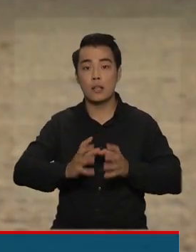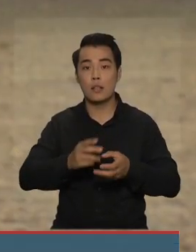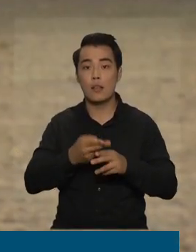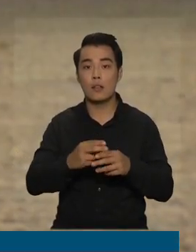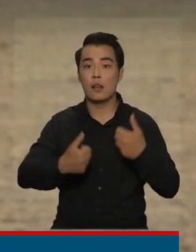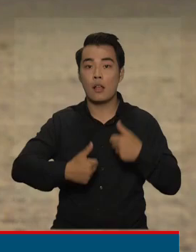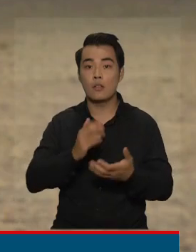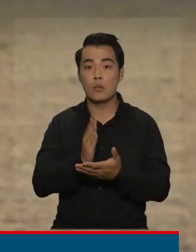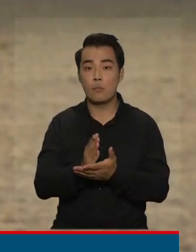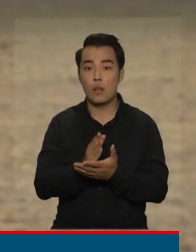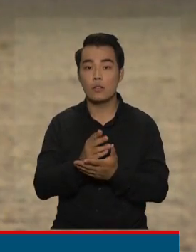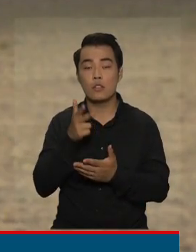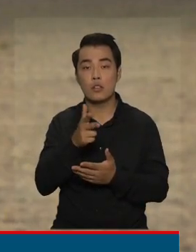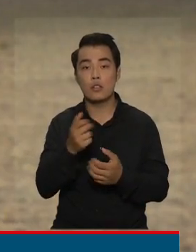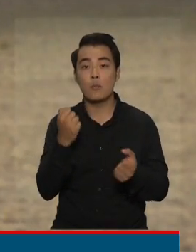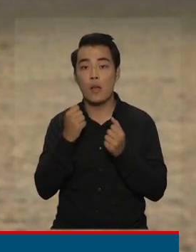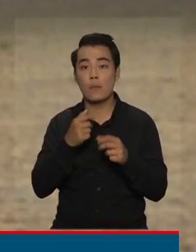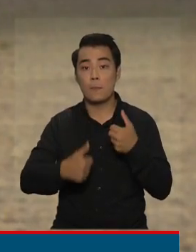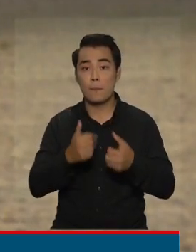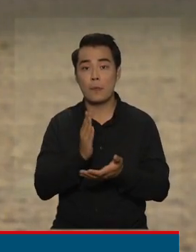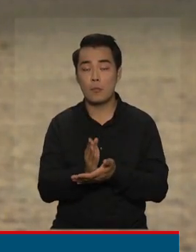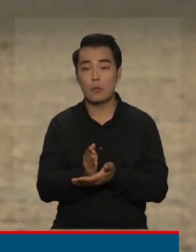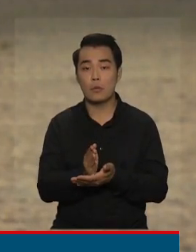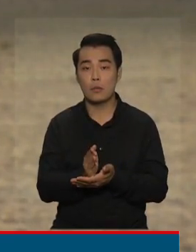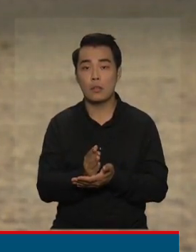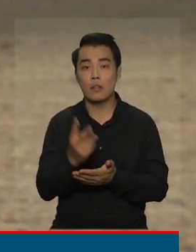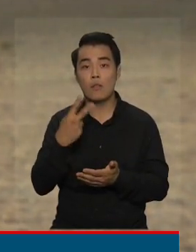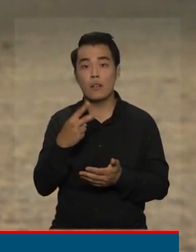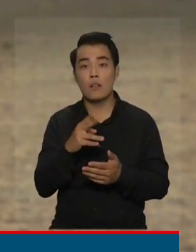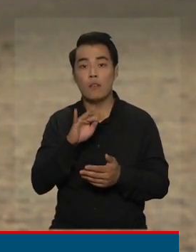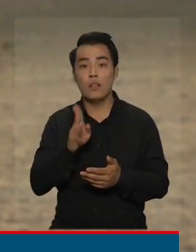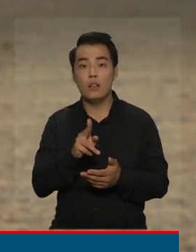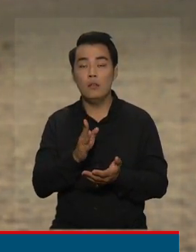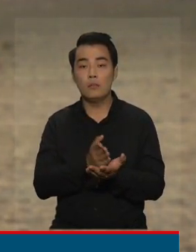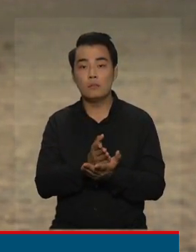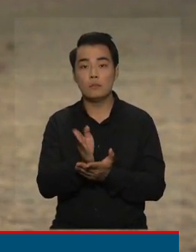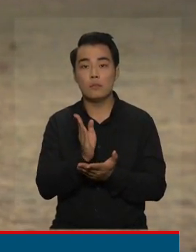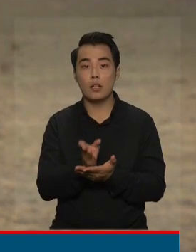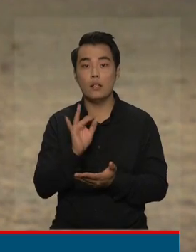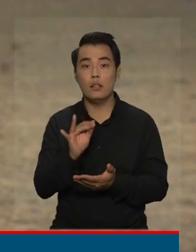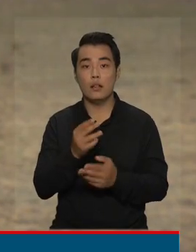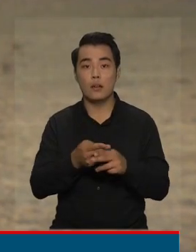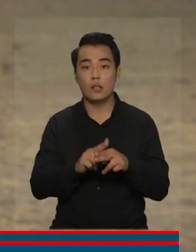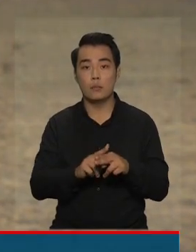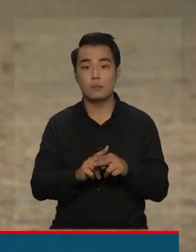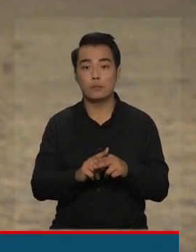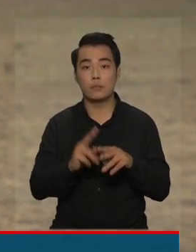Порядка 3000 спортсменов будет по 25 видам спорта. И в том числе